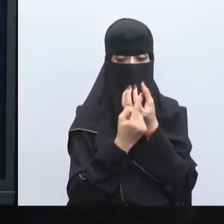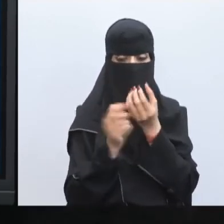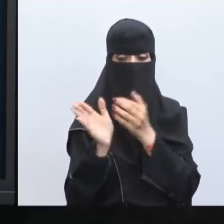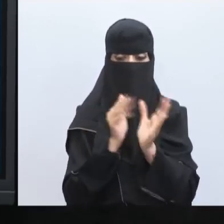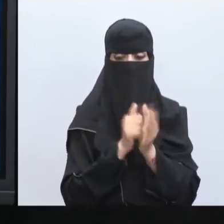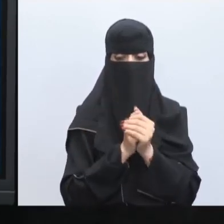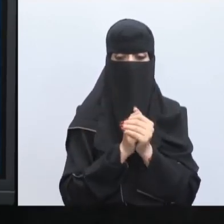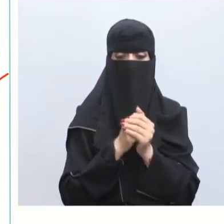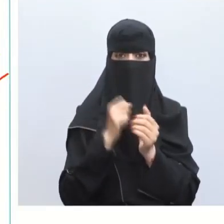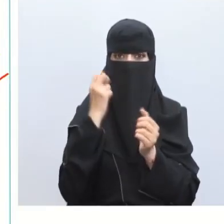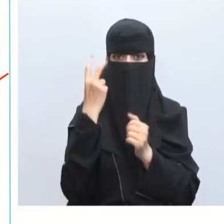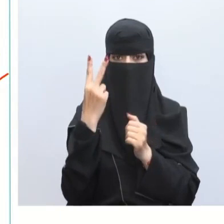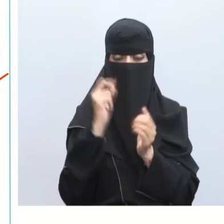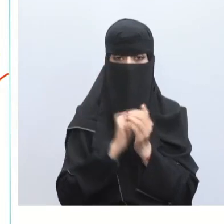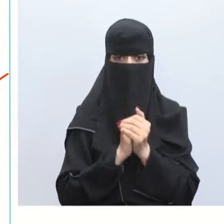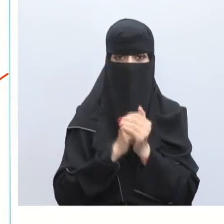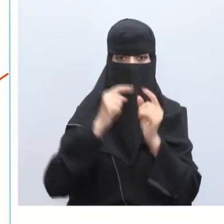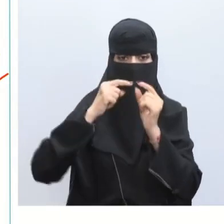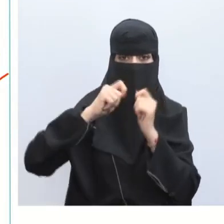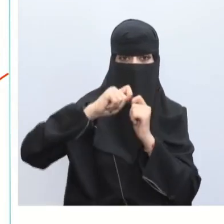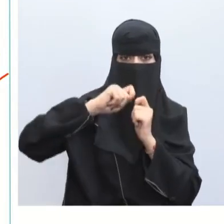العرض اثنين